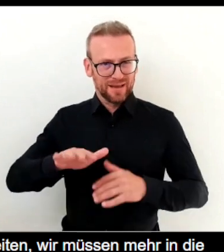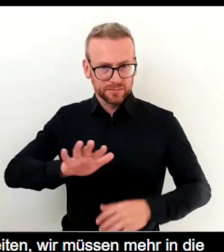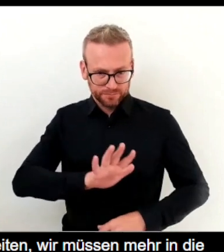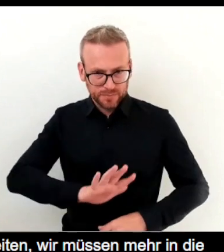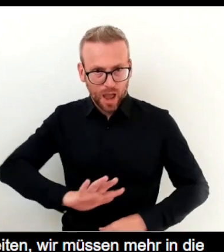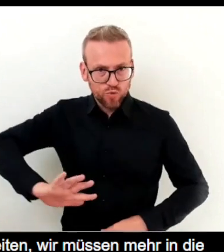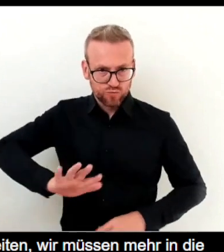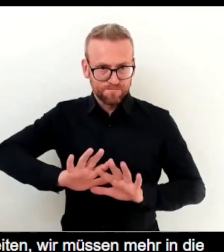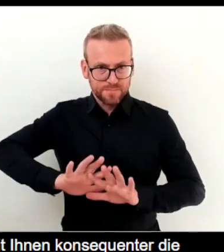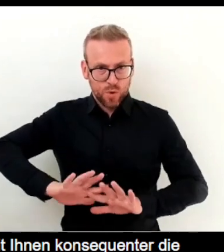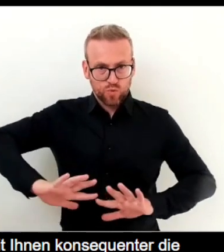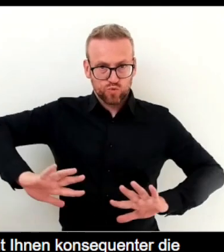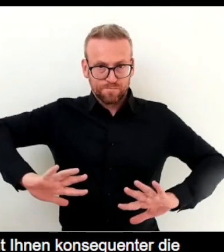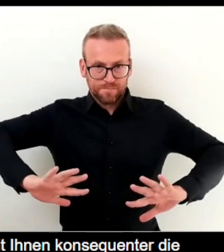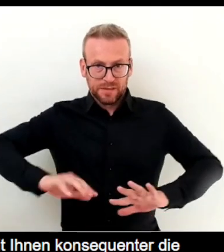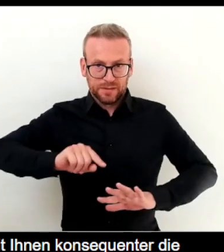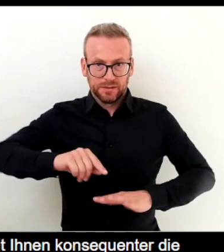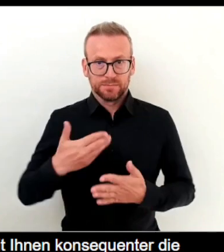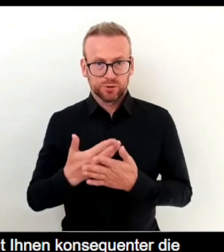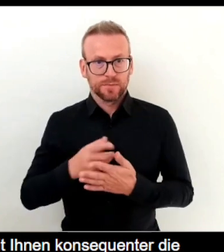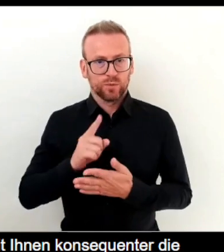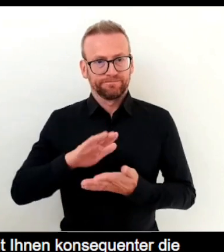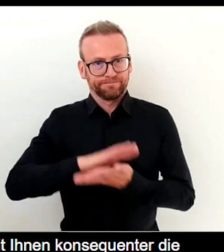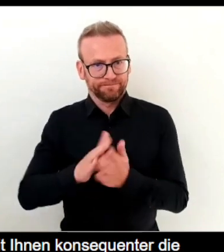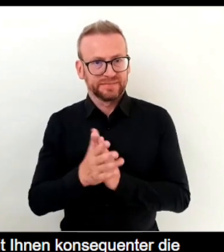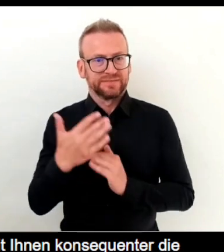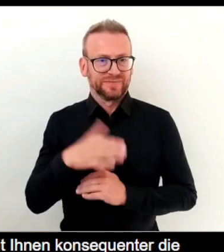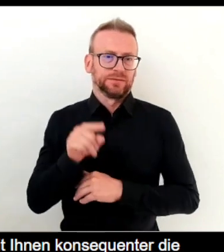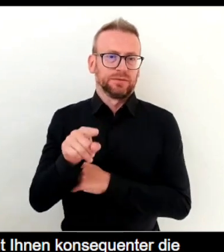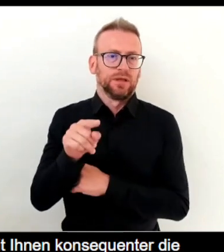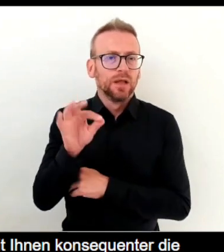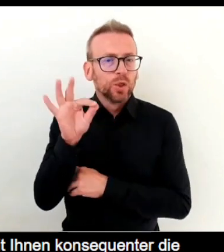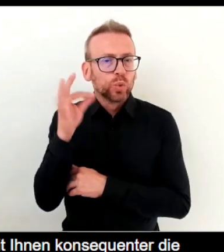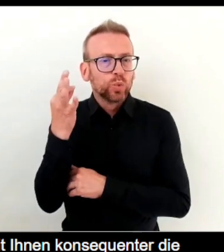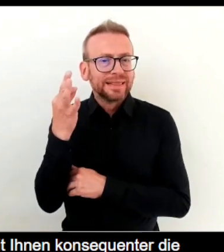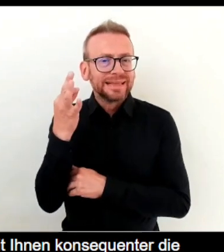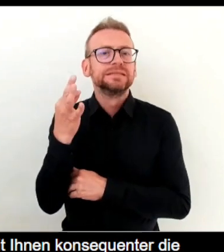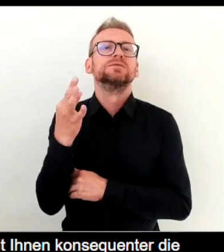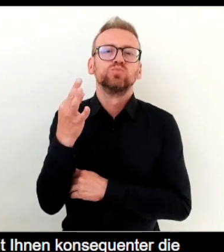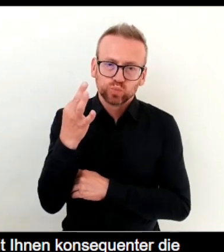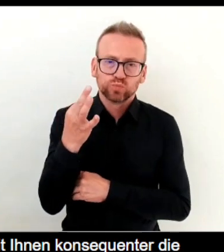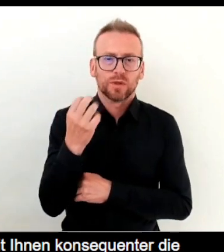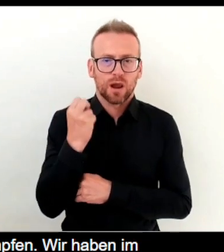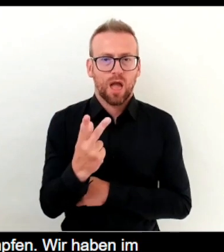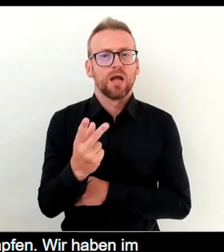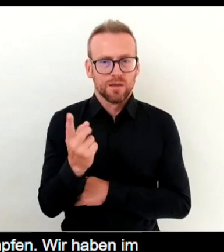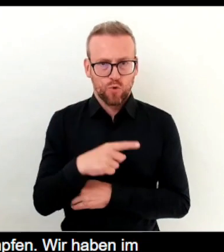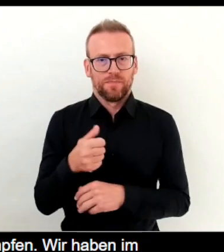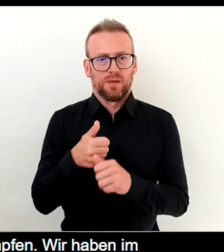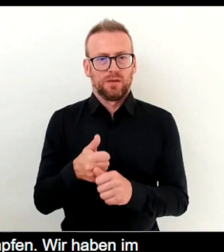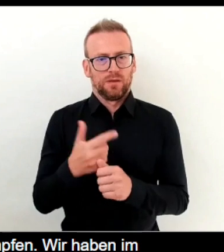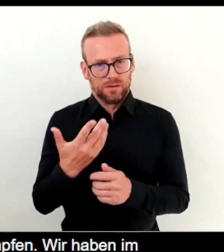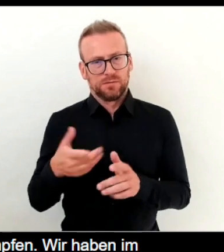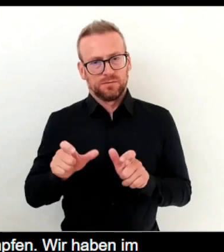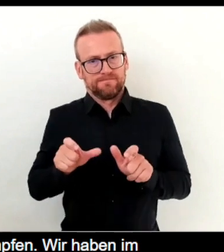Europa und ich weiß auch Bayern dauerhaft und fest an der Seite der Ukraine. Schließlich und endlich haben wir das